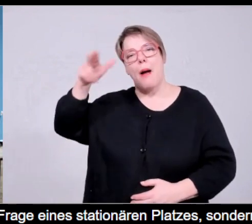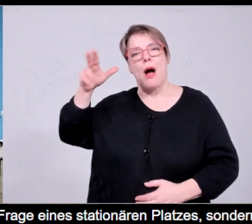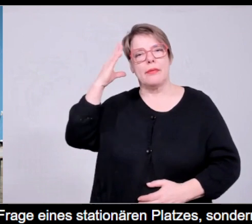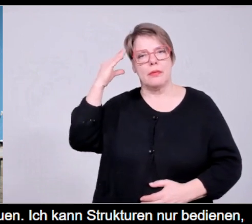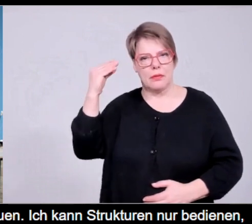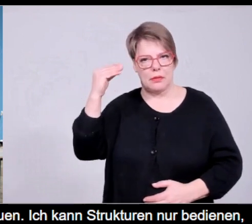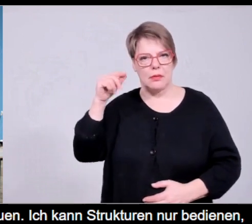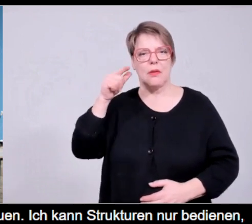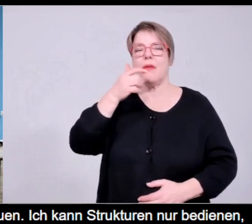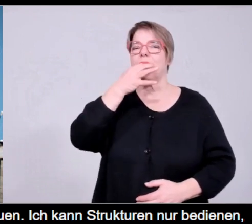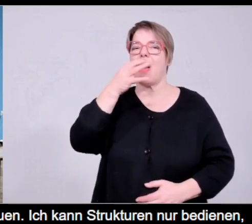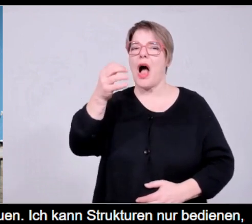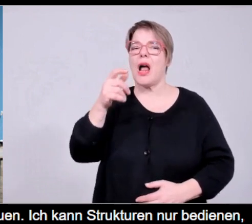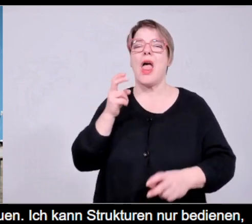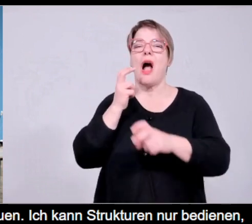alles?